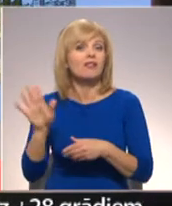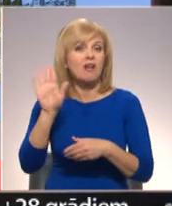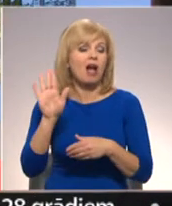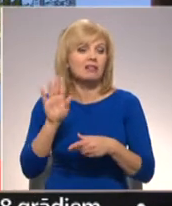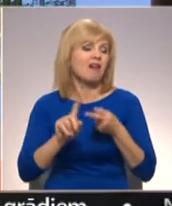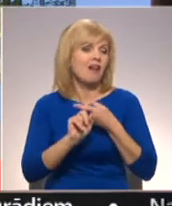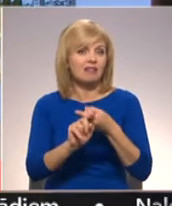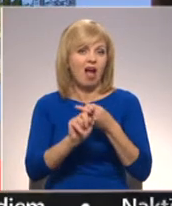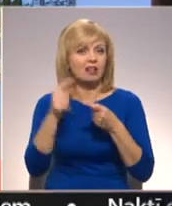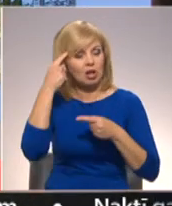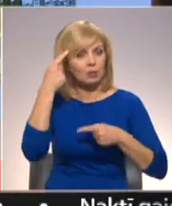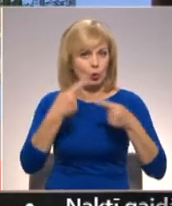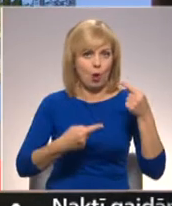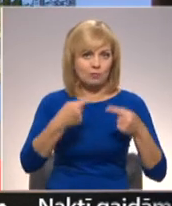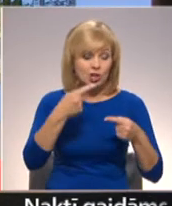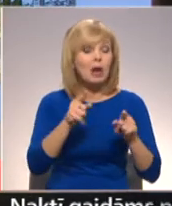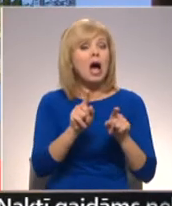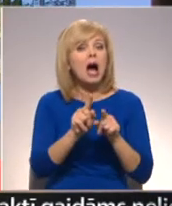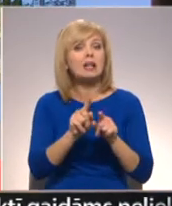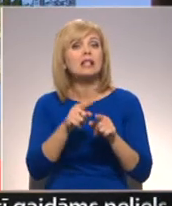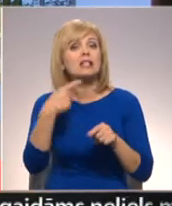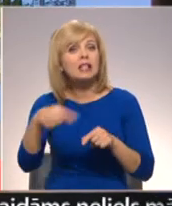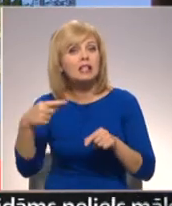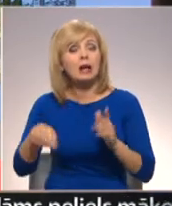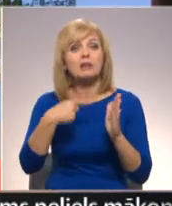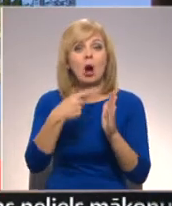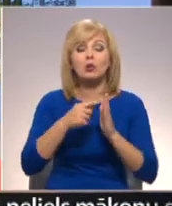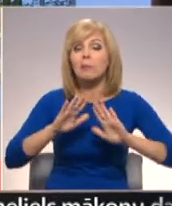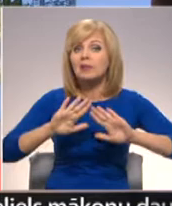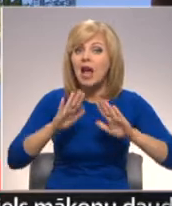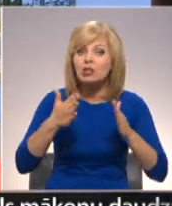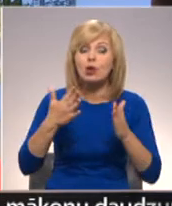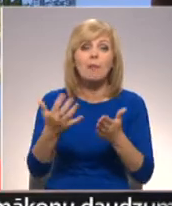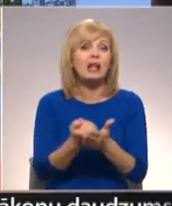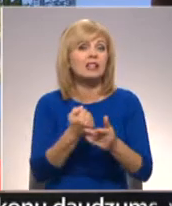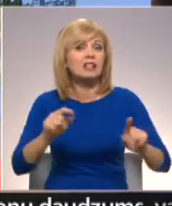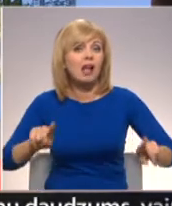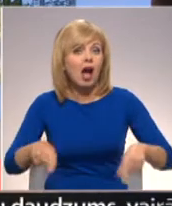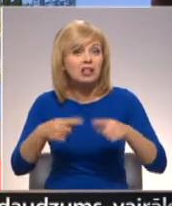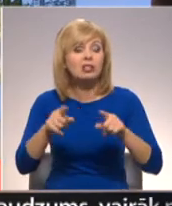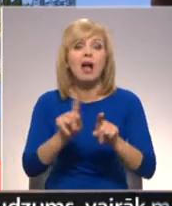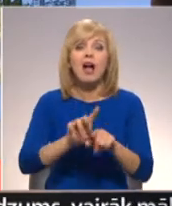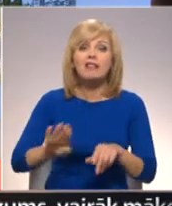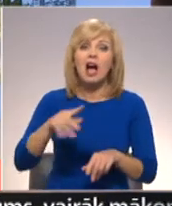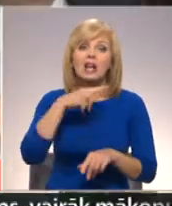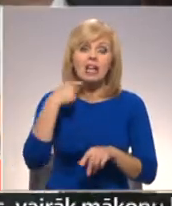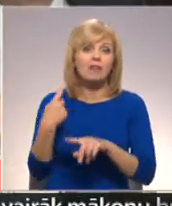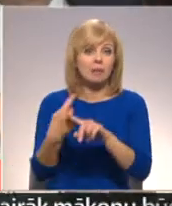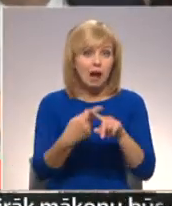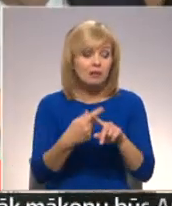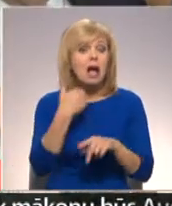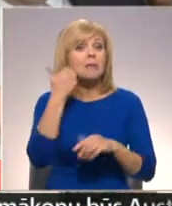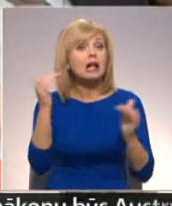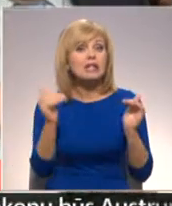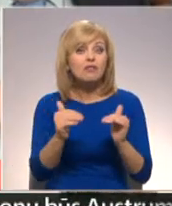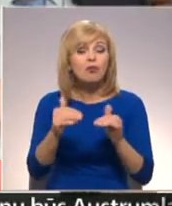no domstarpībām, par daudziem citiem jautājumiem mums neizdodas atrast attīstību ne ar Krieviju, ne ar Baltkrieviju. Baltijas